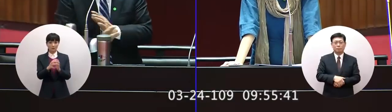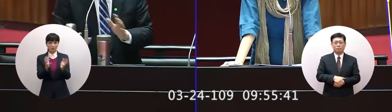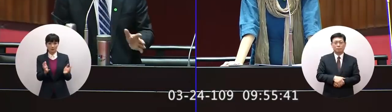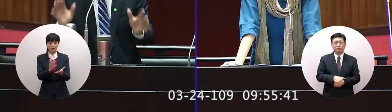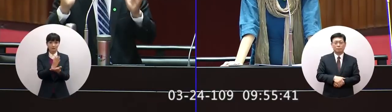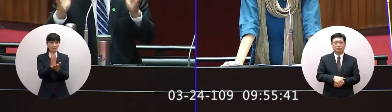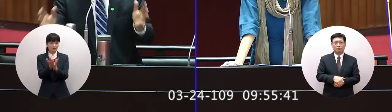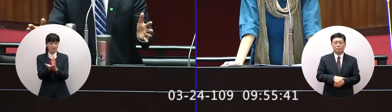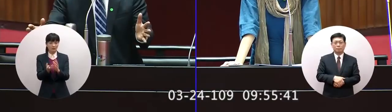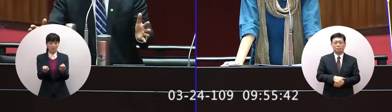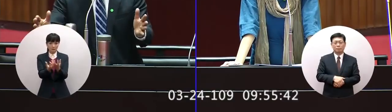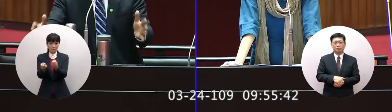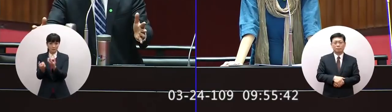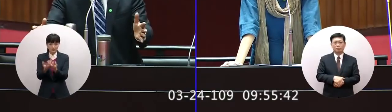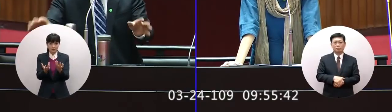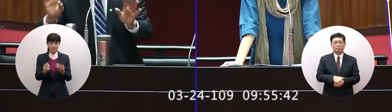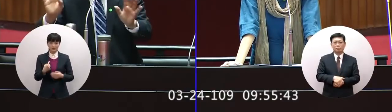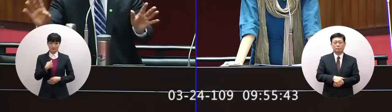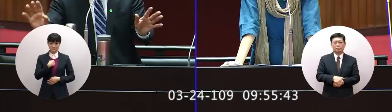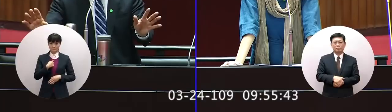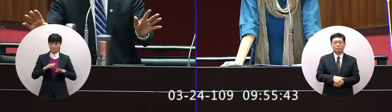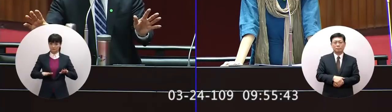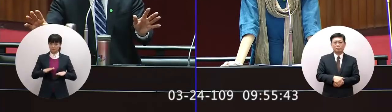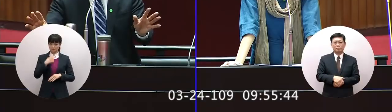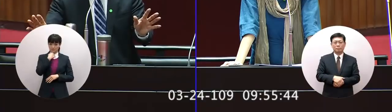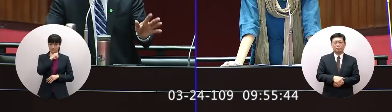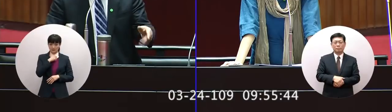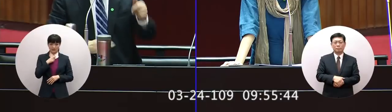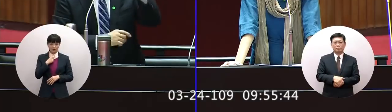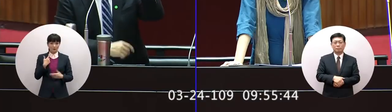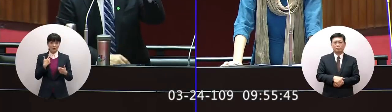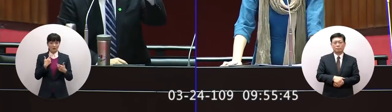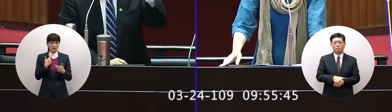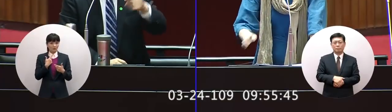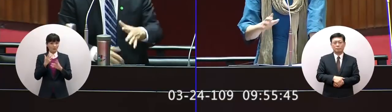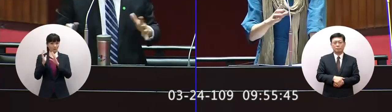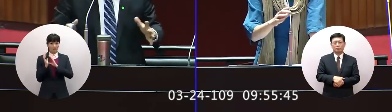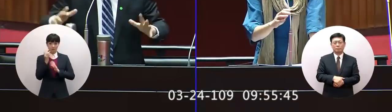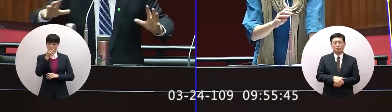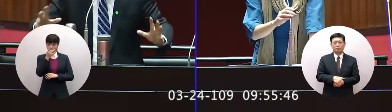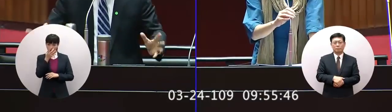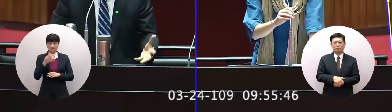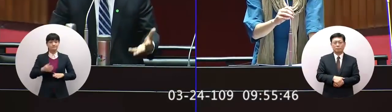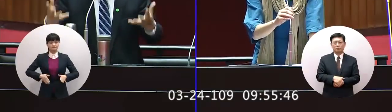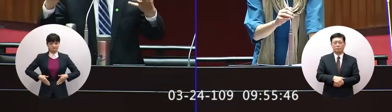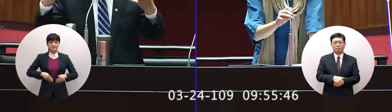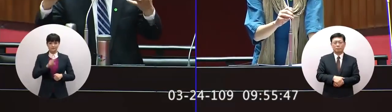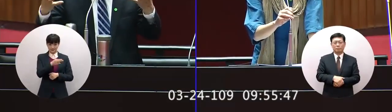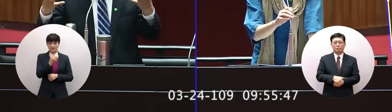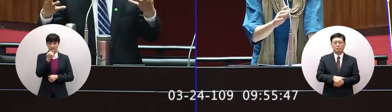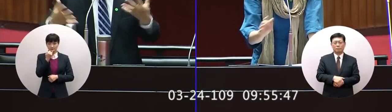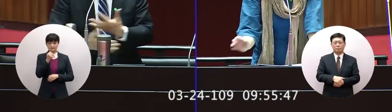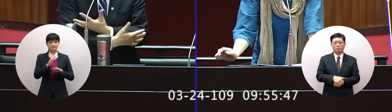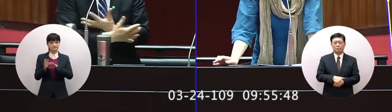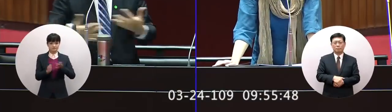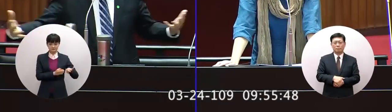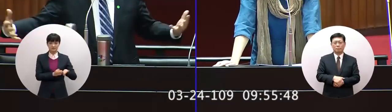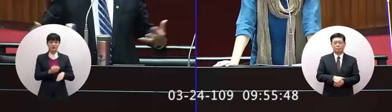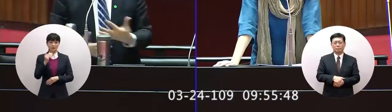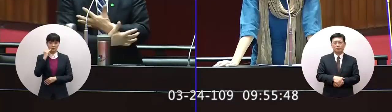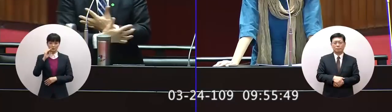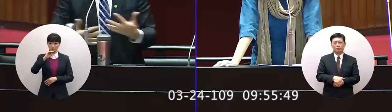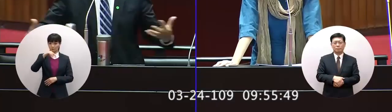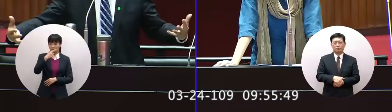是我们现在这样不足以应付的，这是一种。因为紧急疫情突